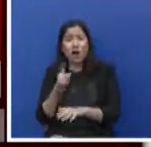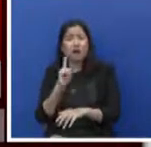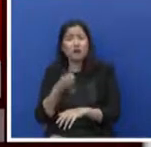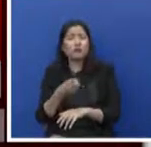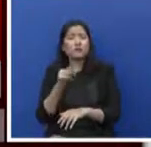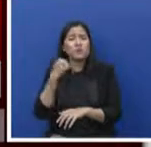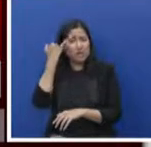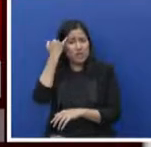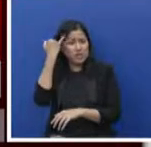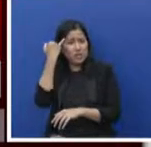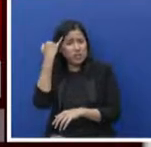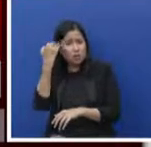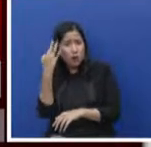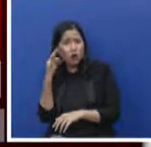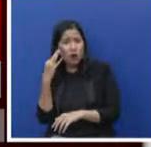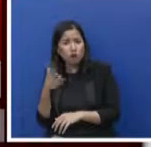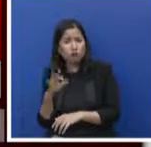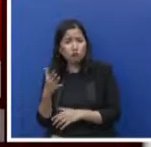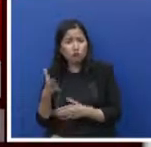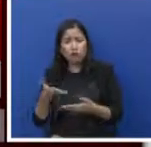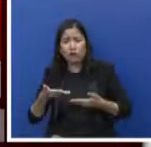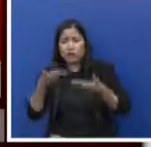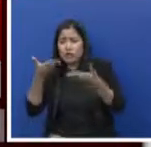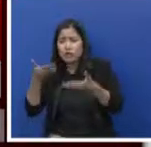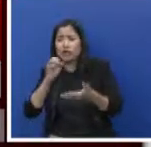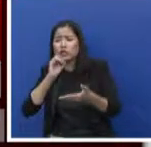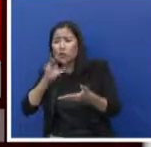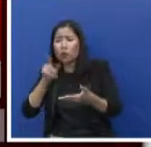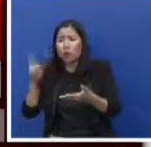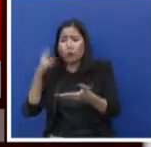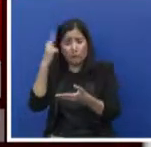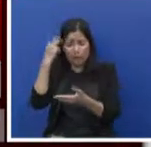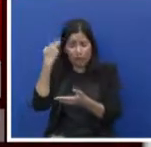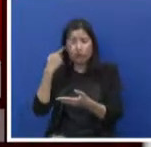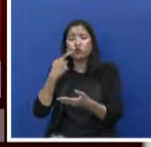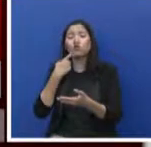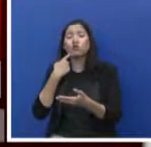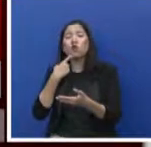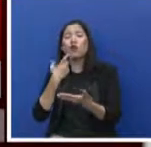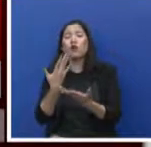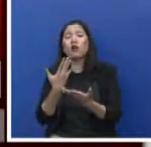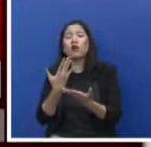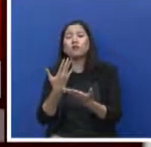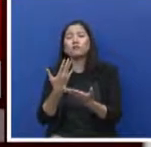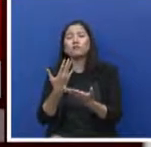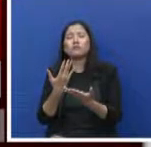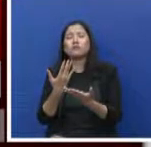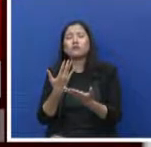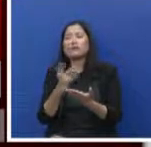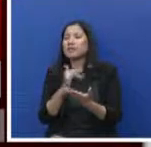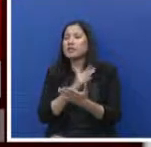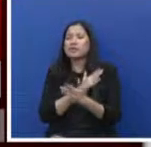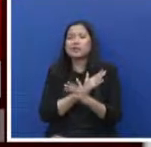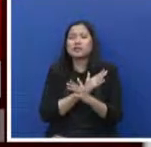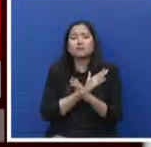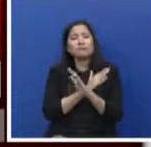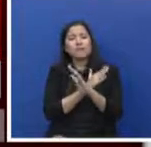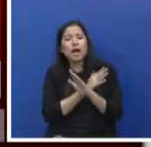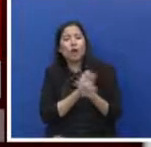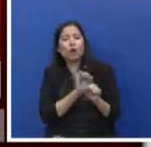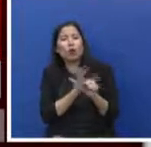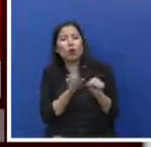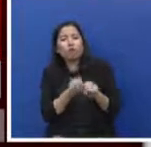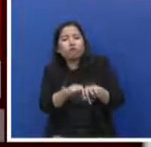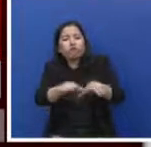menggelontorkan suatu ide-ide tertentu kepada pemerintah terkait bagaimana menangani dari apa ya, mencegah laju penyebaran